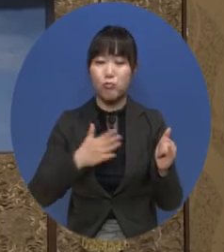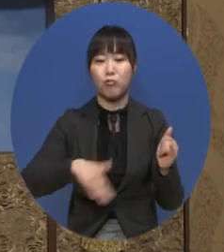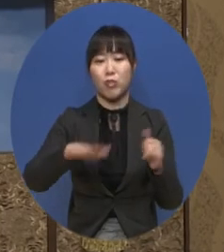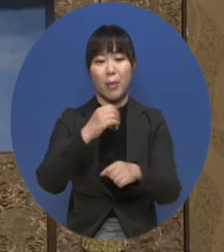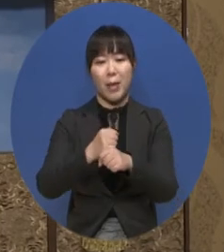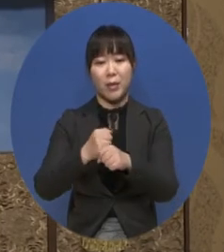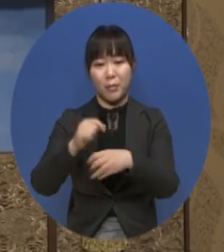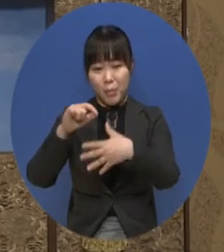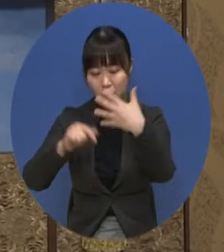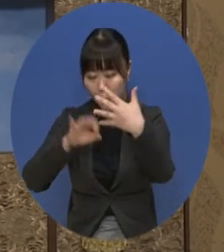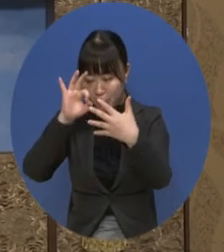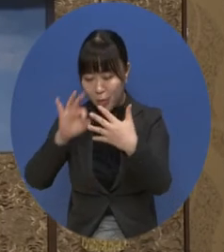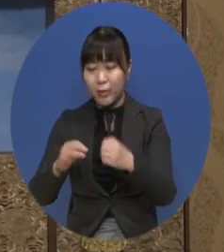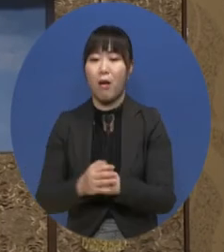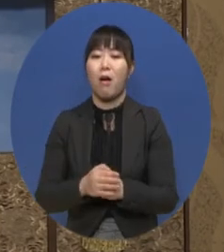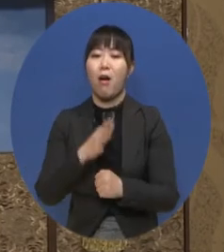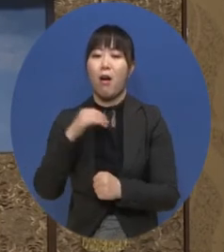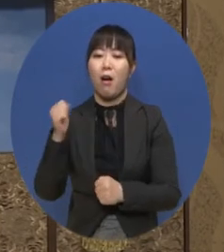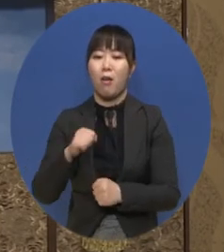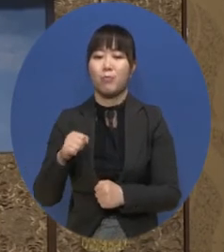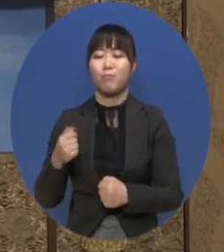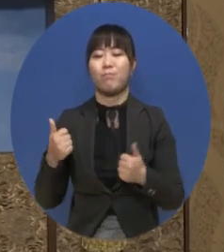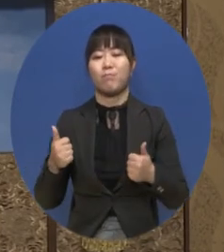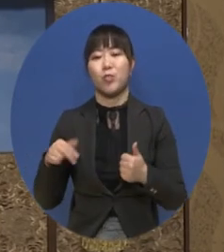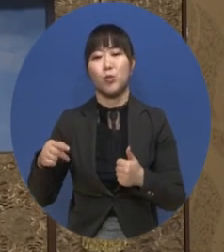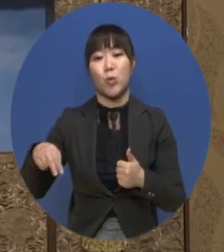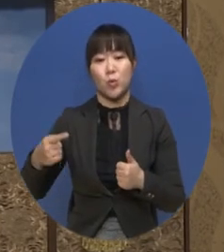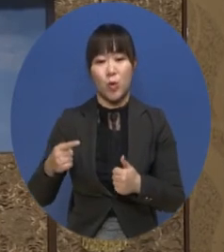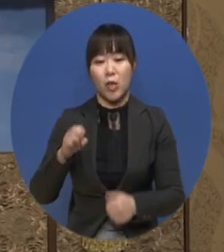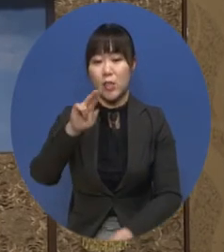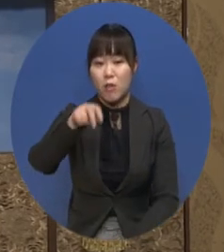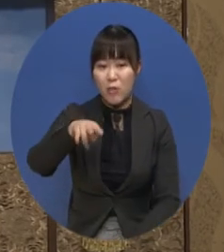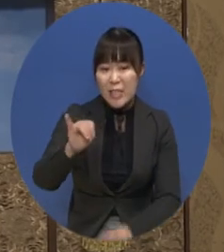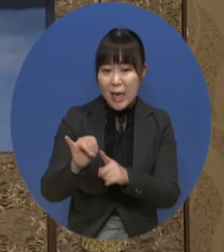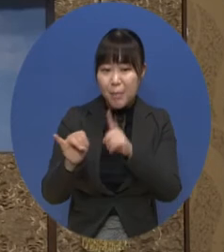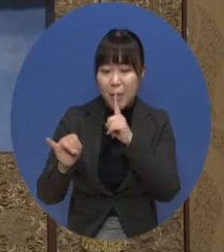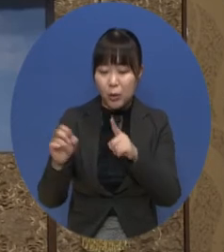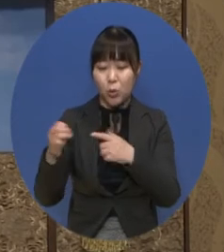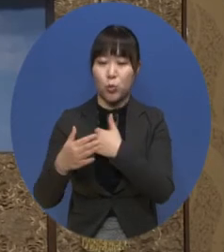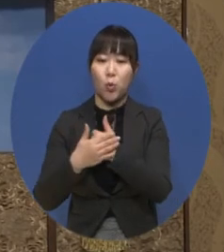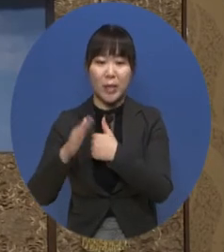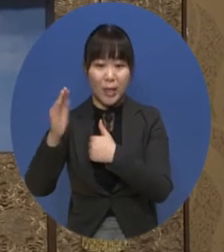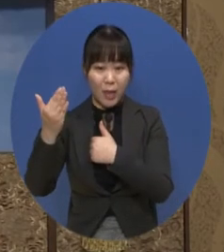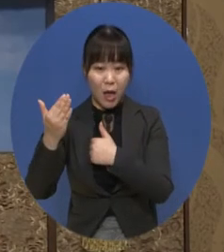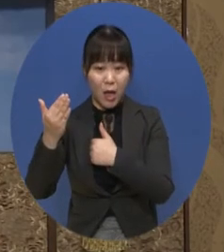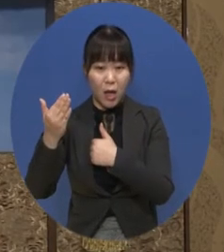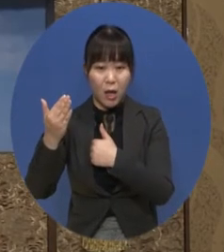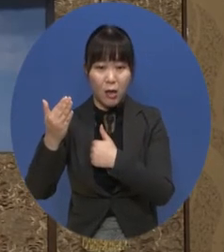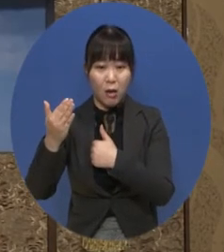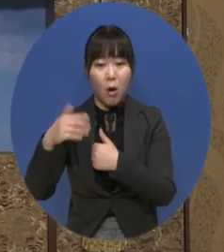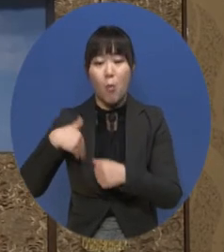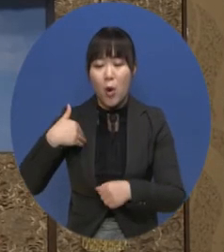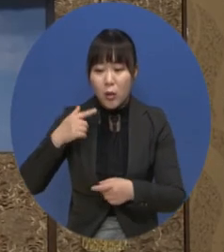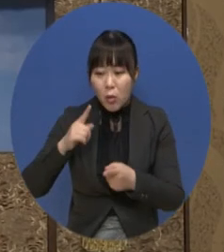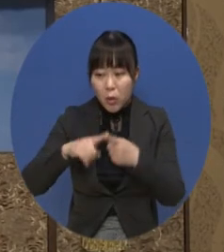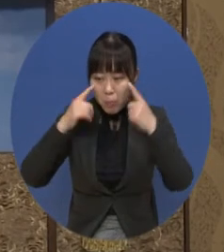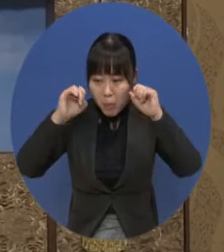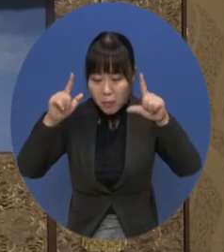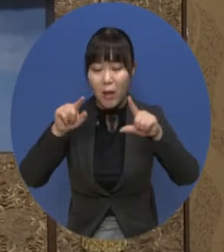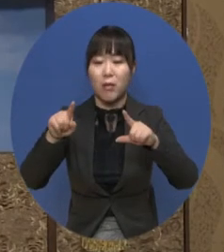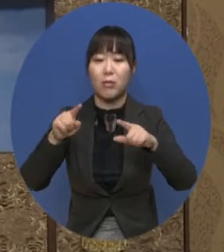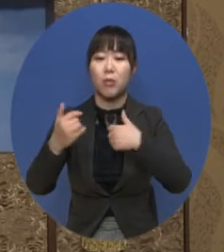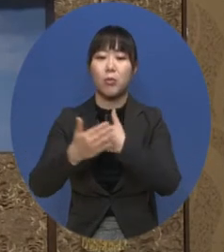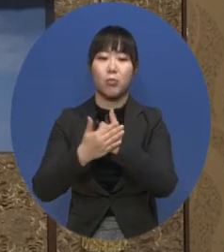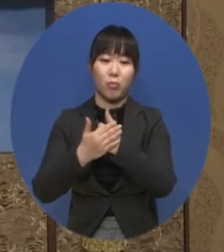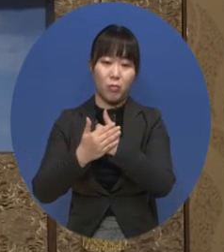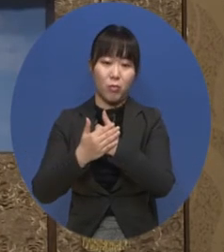만든 콘텐츠를 보고 역시 소소다. 역시라는 말 그리고 도움이 되었다 예. 몰랐던 걸 알게 되었다 뭐 이런